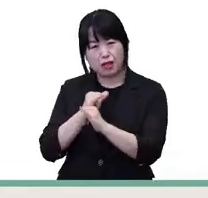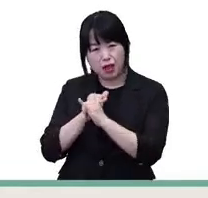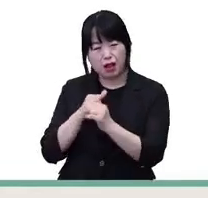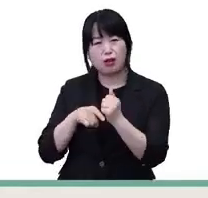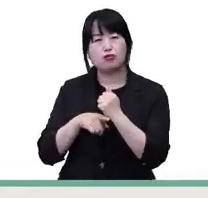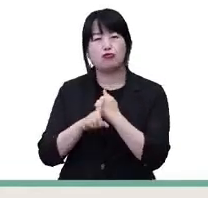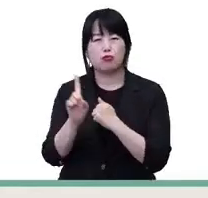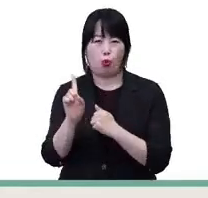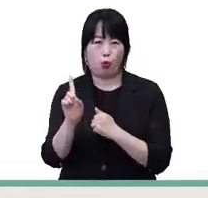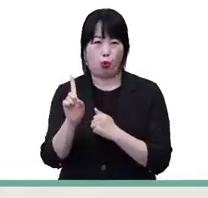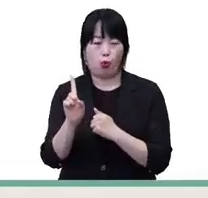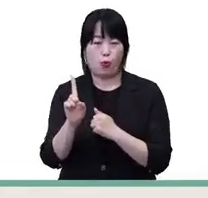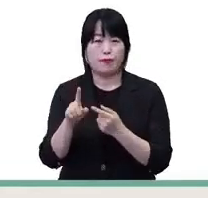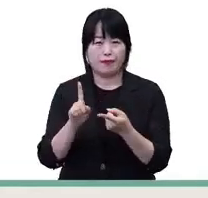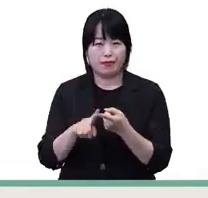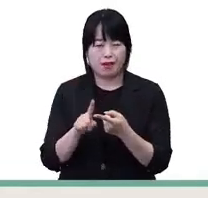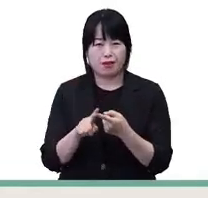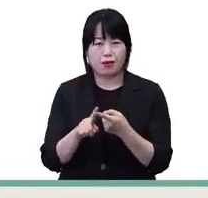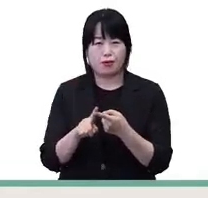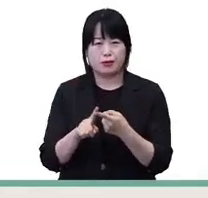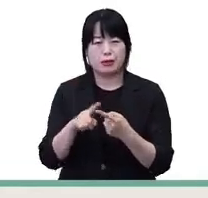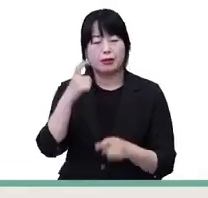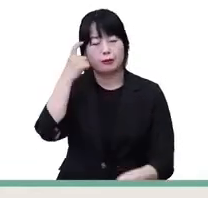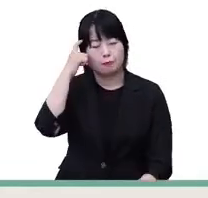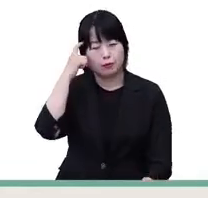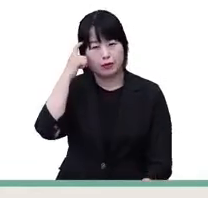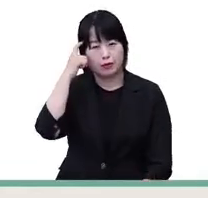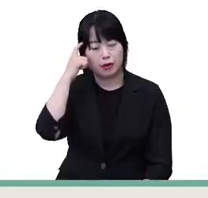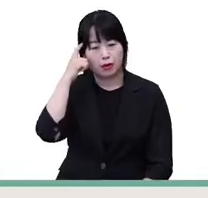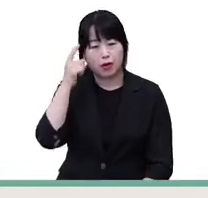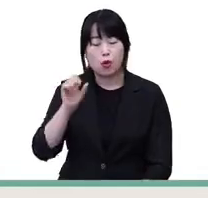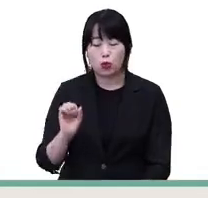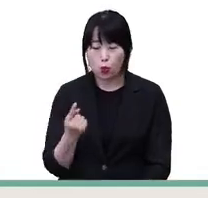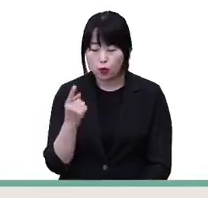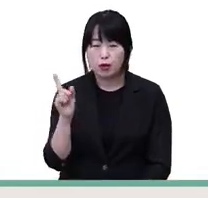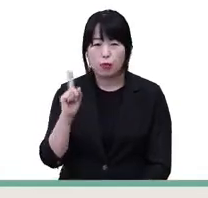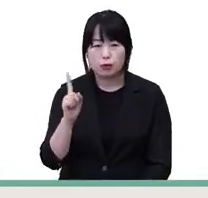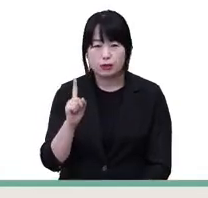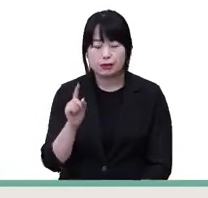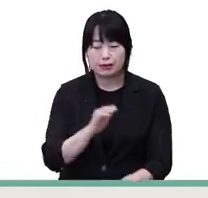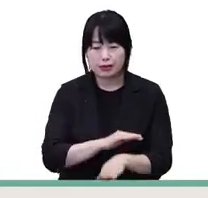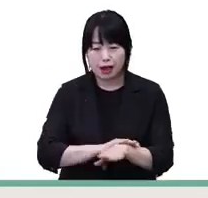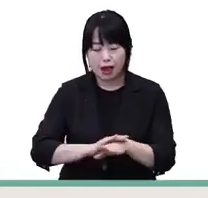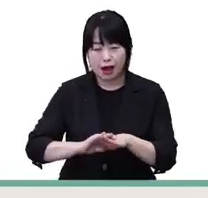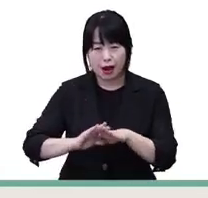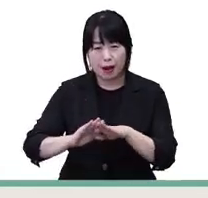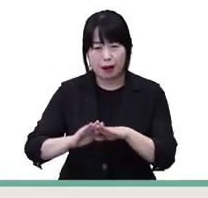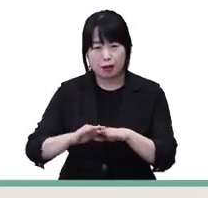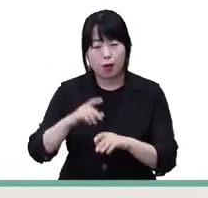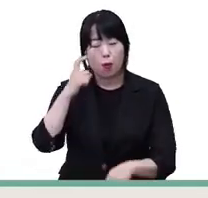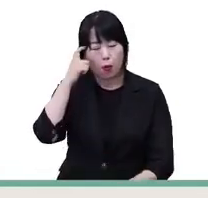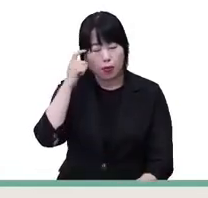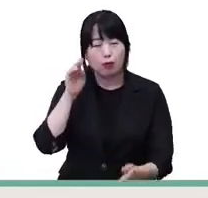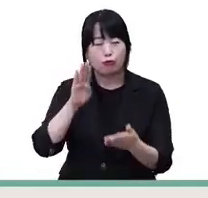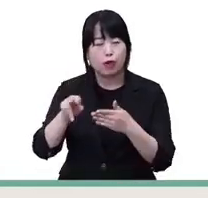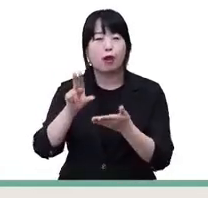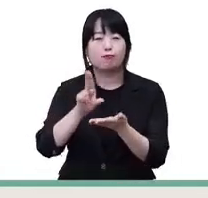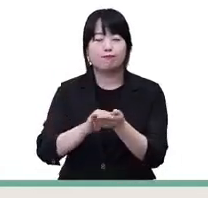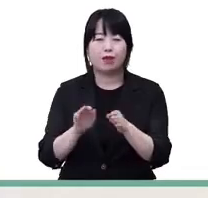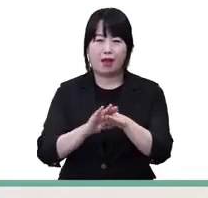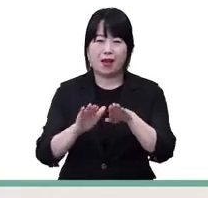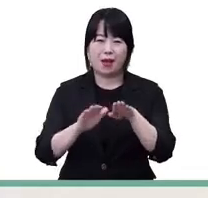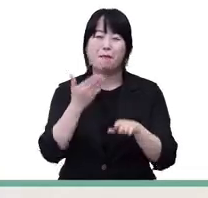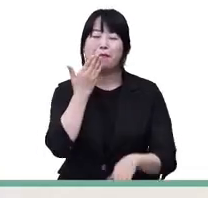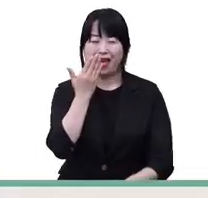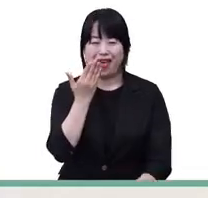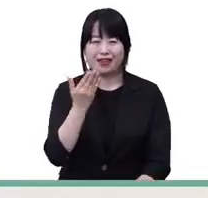싶어 하는지, 어떻게 보면 원인을 파악해야지만이 도와줄 수 있다라고 생각을 하시기 때문에 이제 아마 고민을 하실